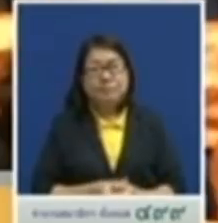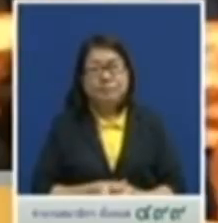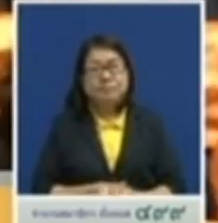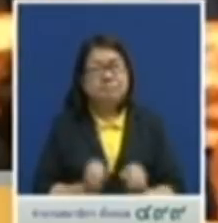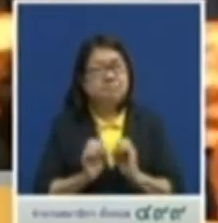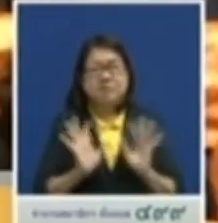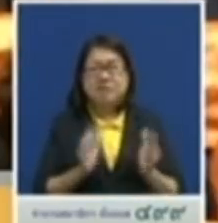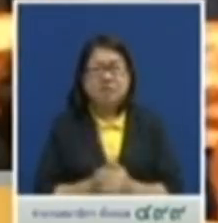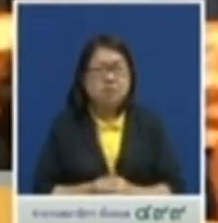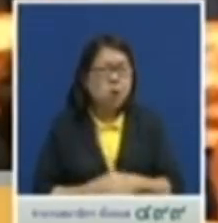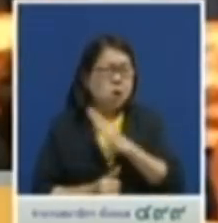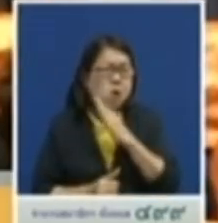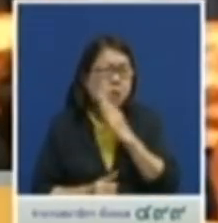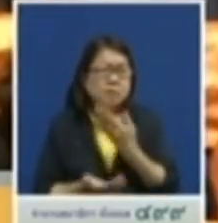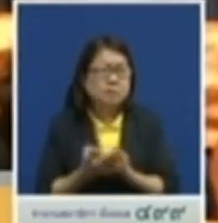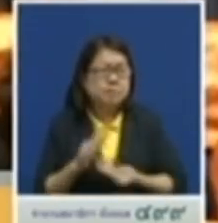ไม่สุจริตแล้วนะครับ